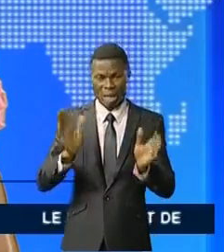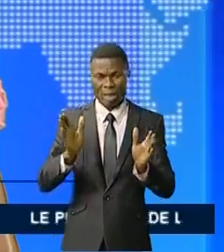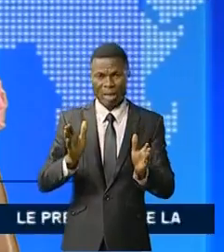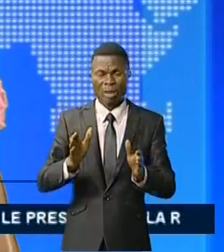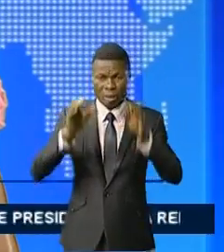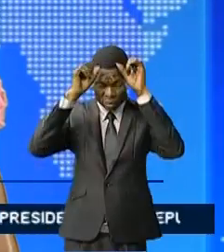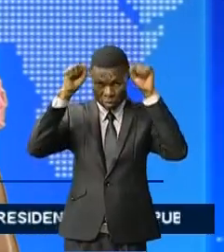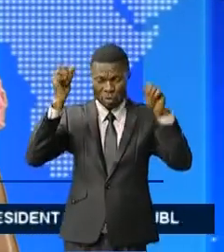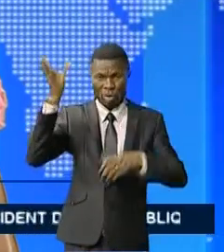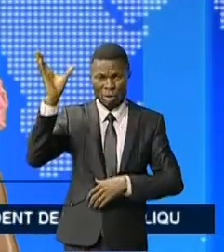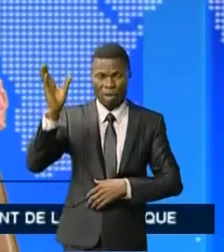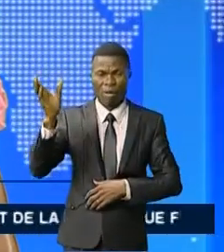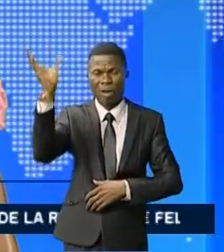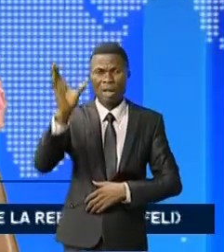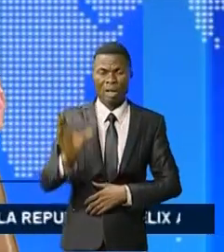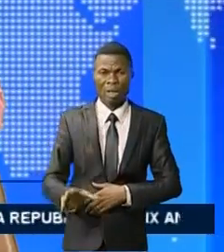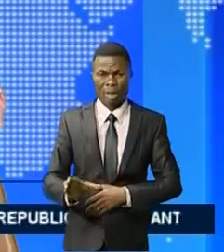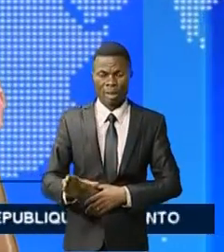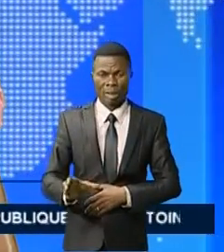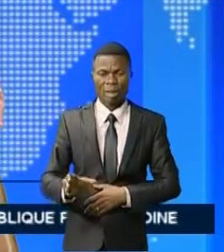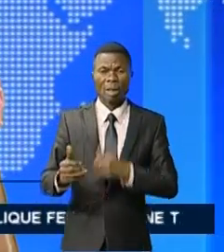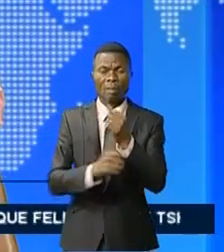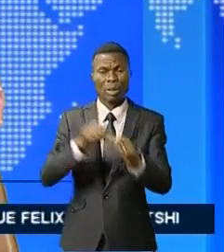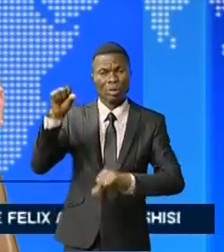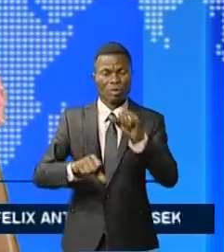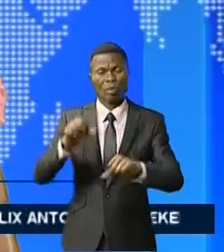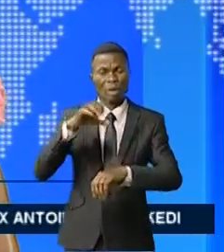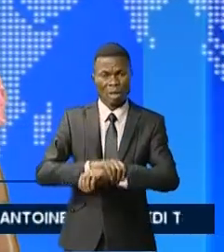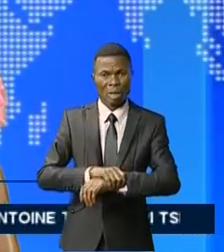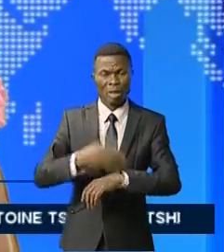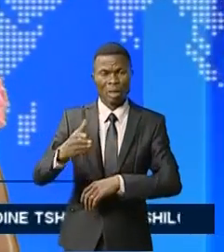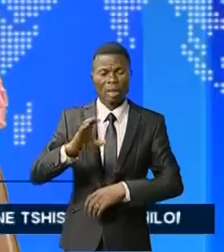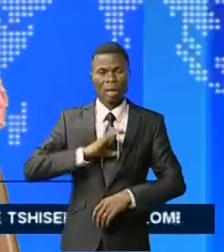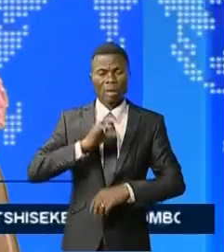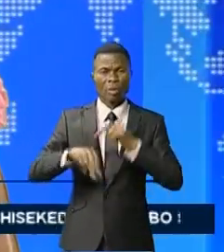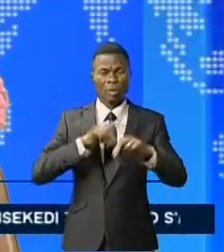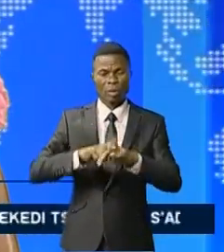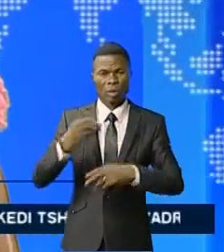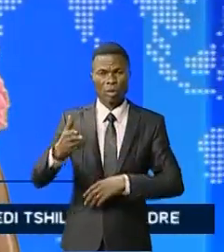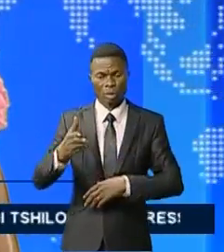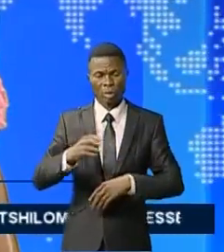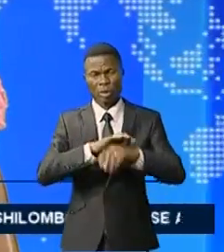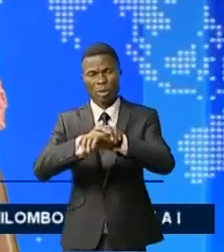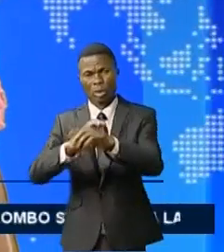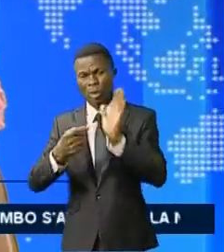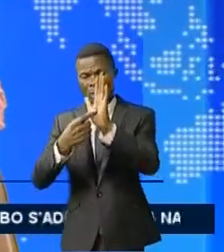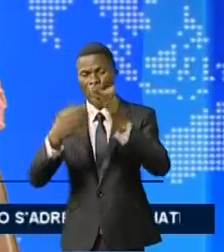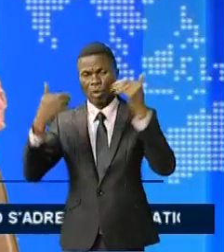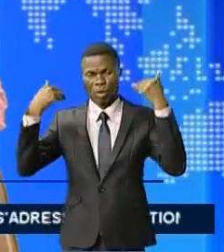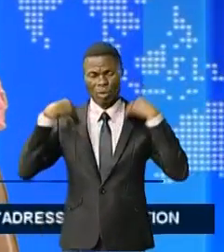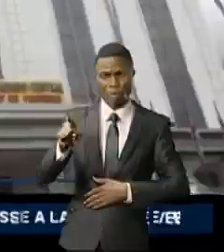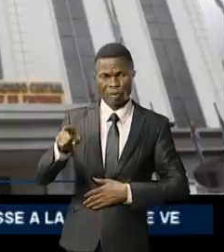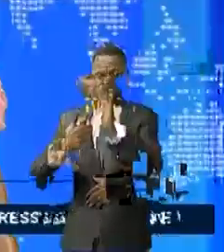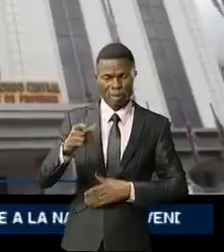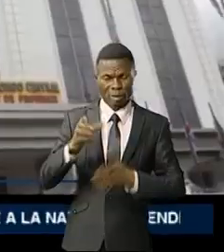la population du Congo central. Ces malfrats pris en flagrant délit par la police des proximités ont été présentés aux autorités de cette